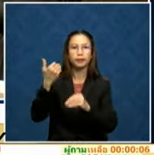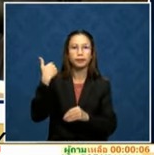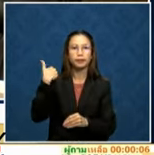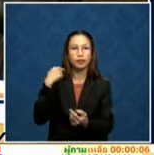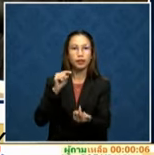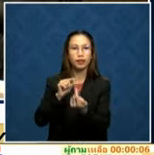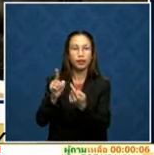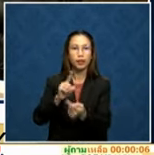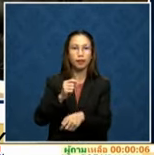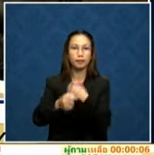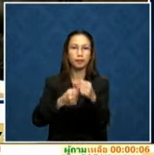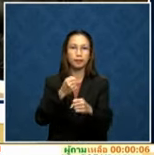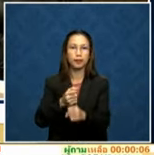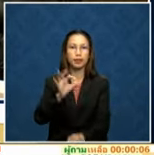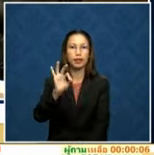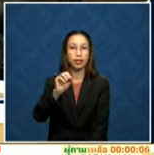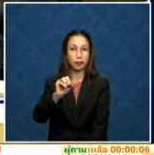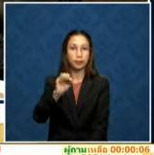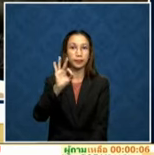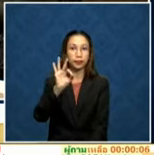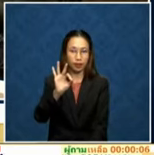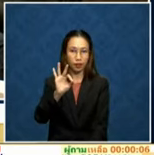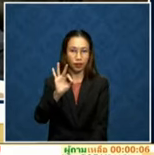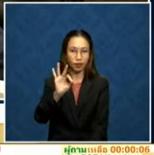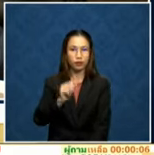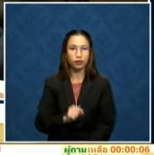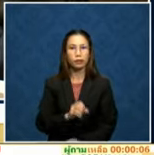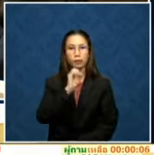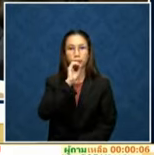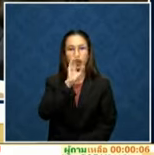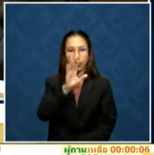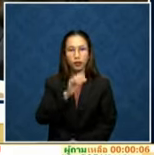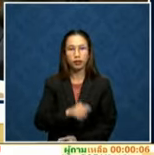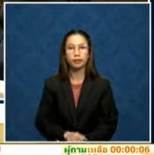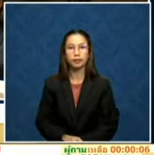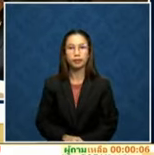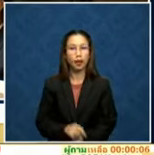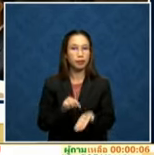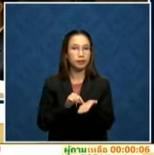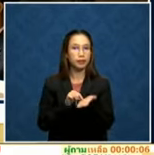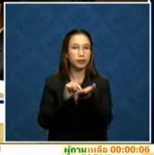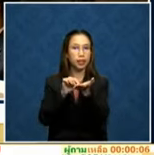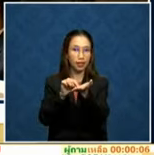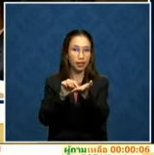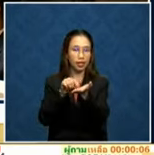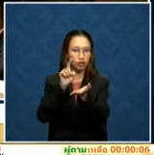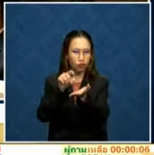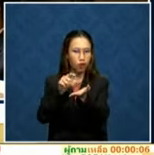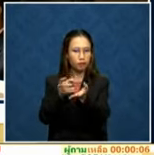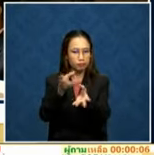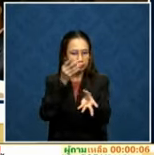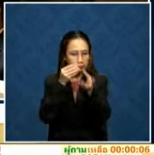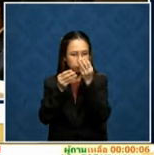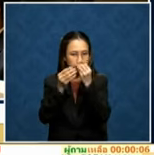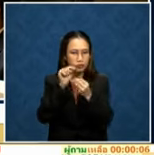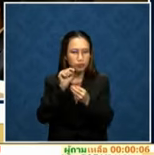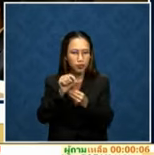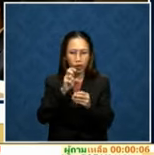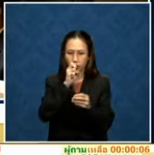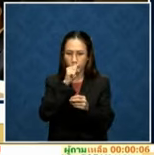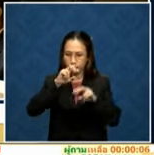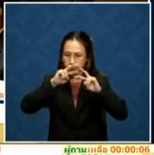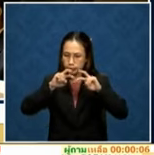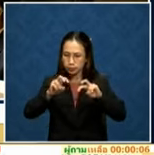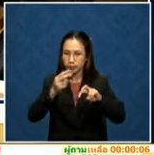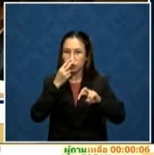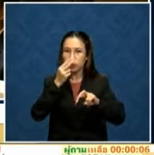็อยทท่านพูไปหน้ครัว่ามการเสนอ ให้มีการศึกษาเรื่นี้เกยวกขึ้นนะครัเพาว่